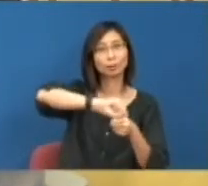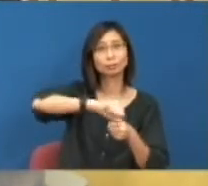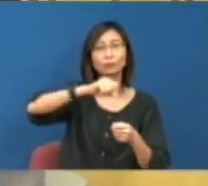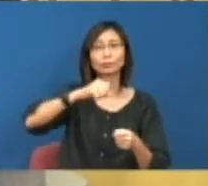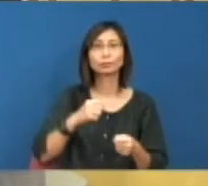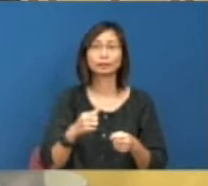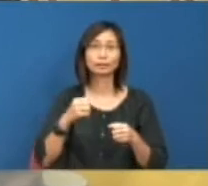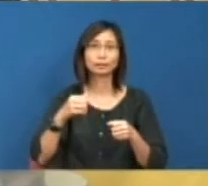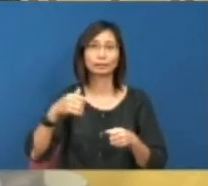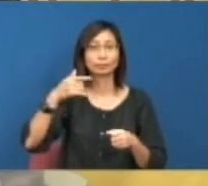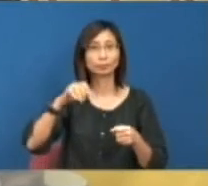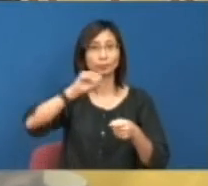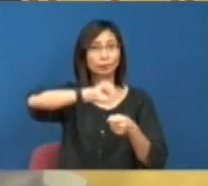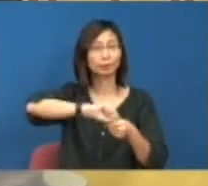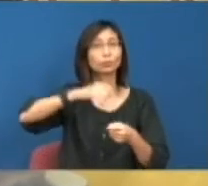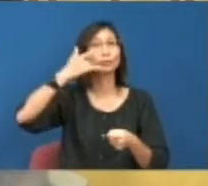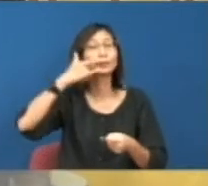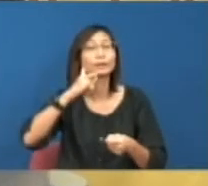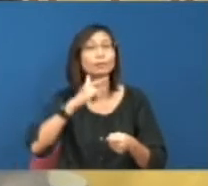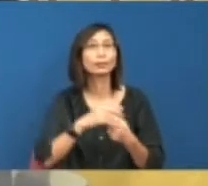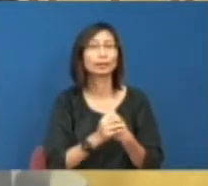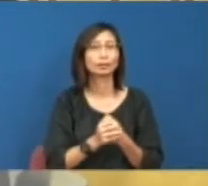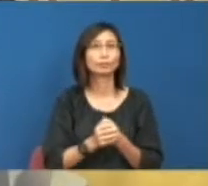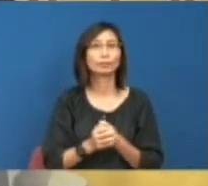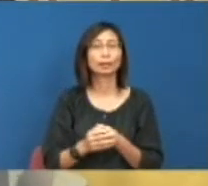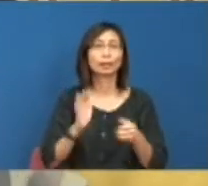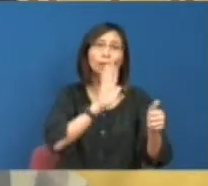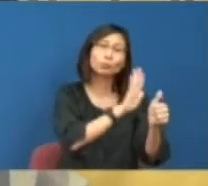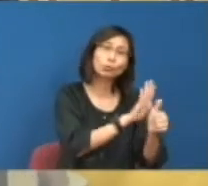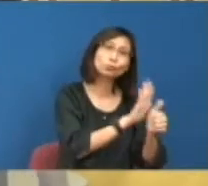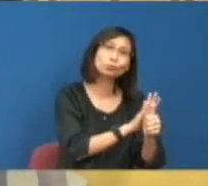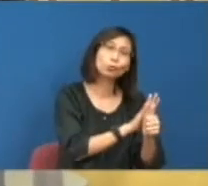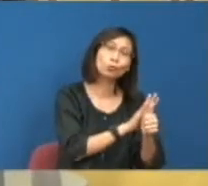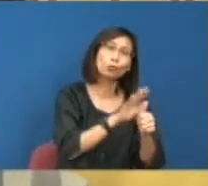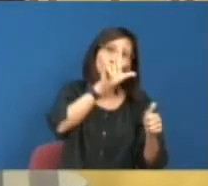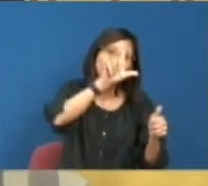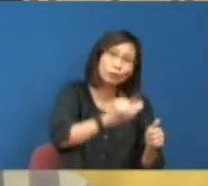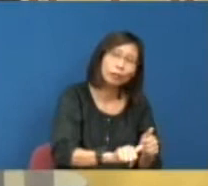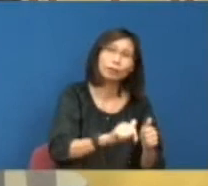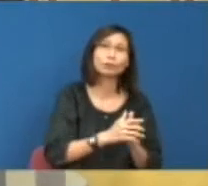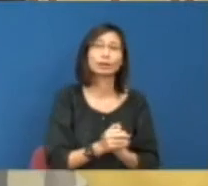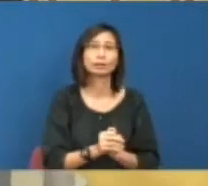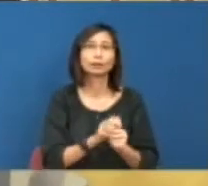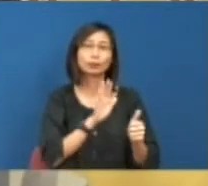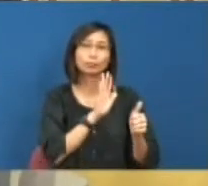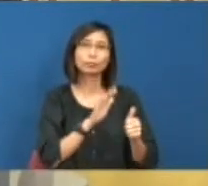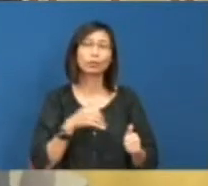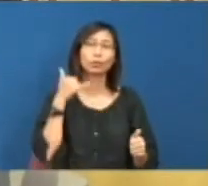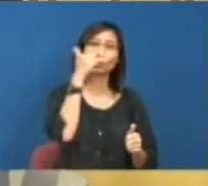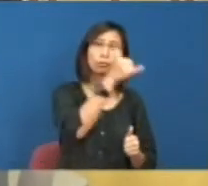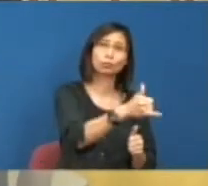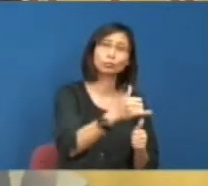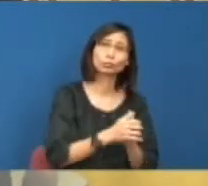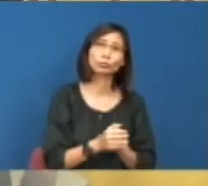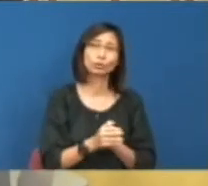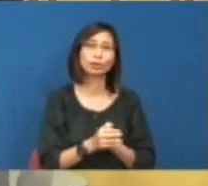條殘廢咗嘅血管裏邊，輸送到去呢一個咧，而家暫時咧係暮